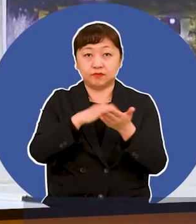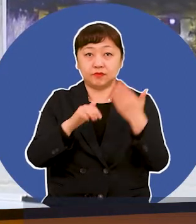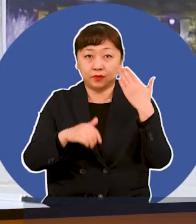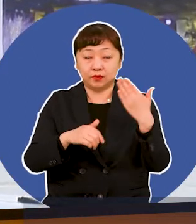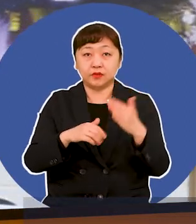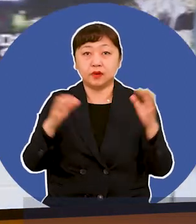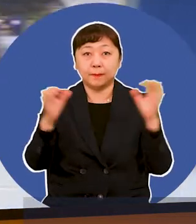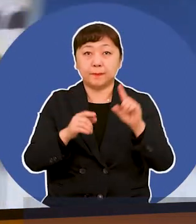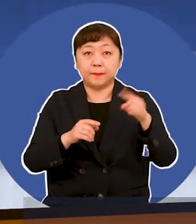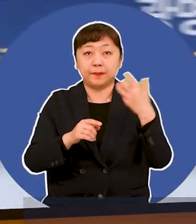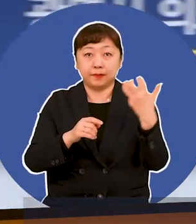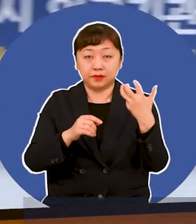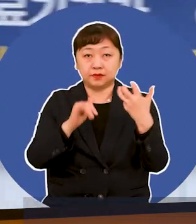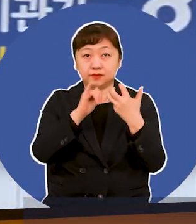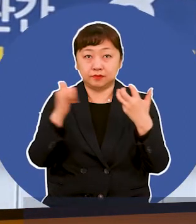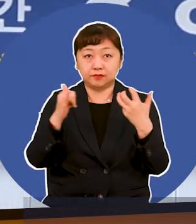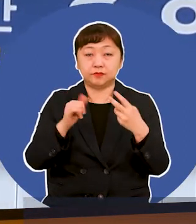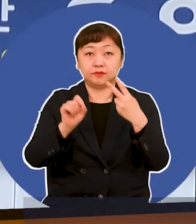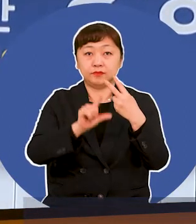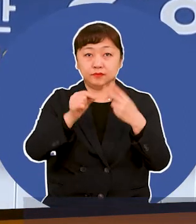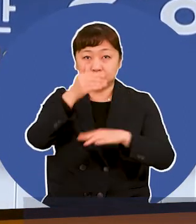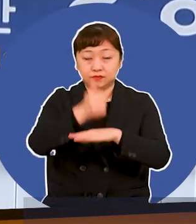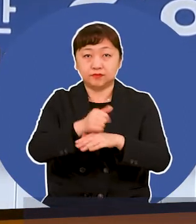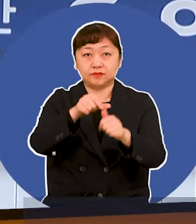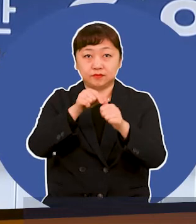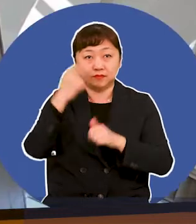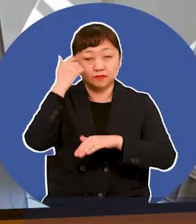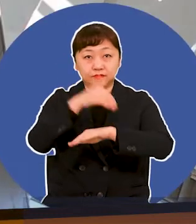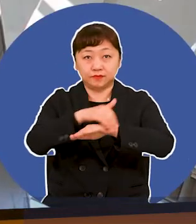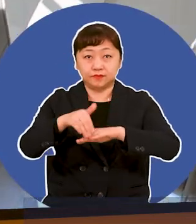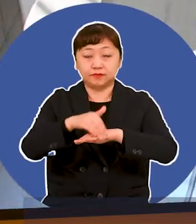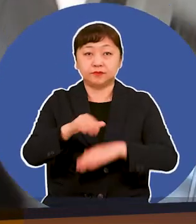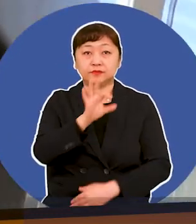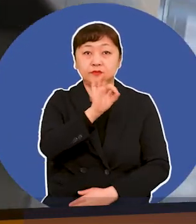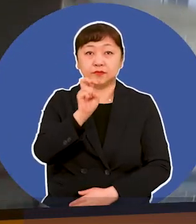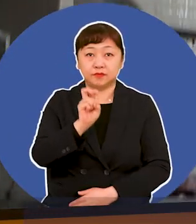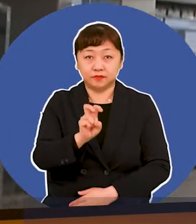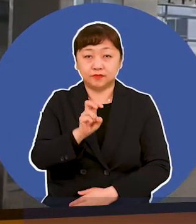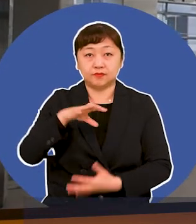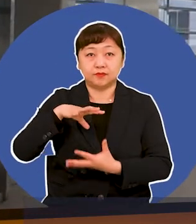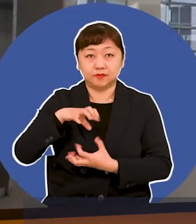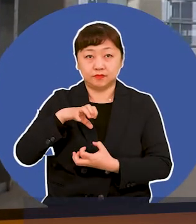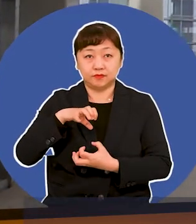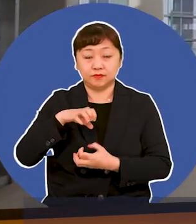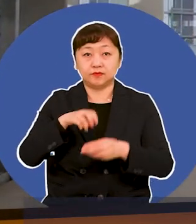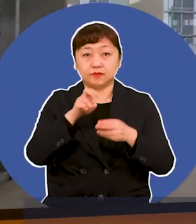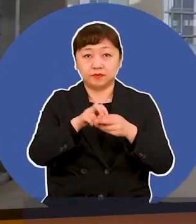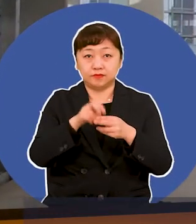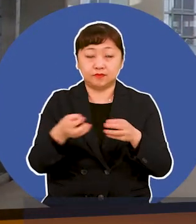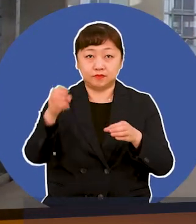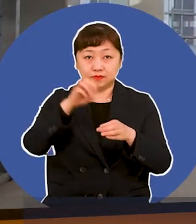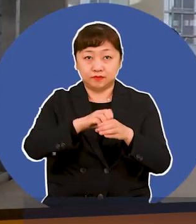팽 80여명을 2월말까지 수시채용 할 예정입니다 이곳은 안병원 및 심장 뇌혈관 병원을